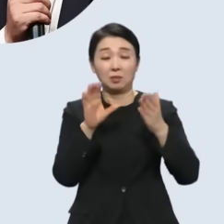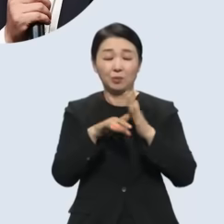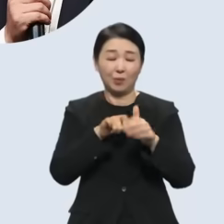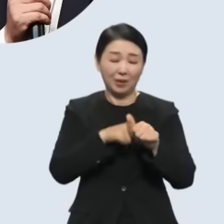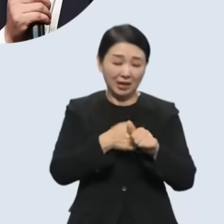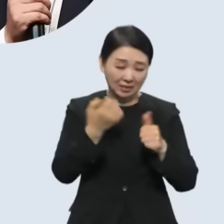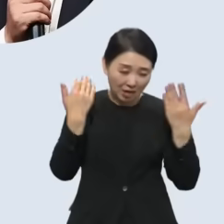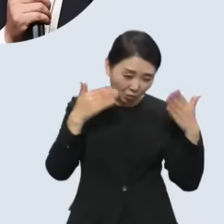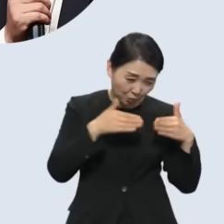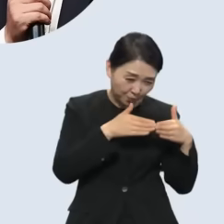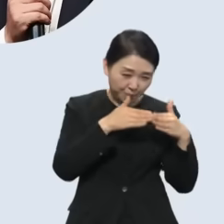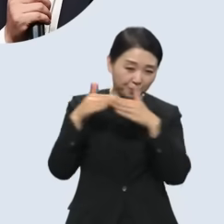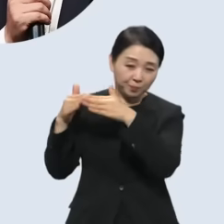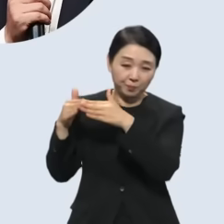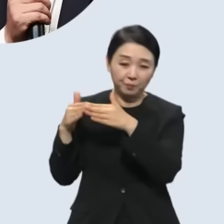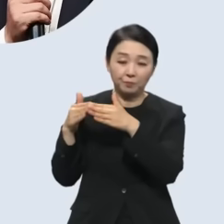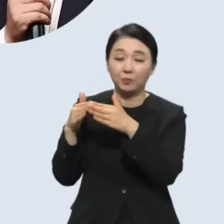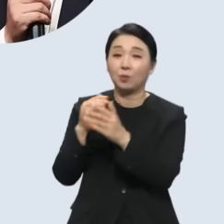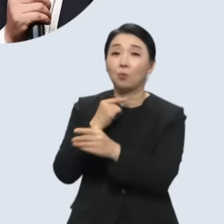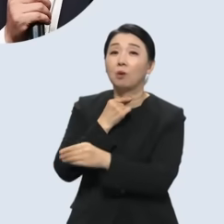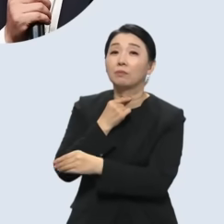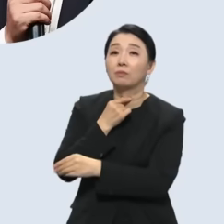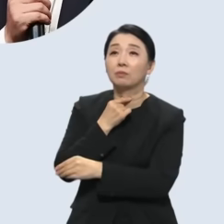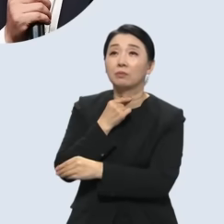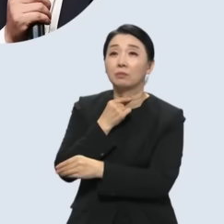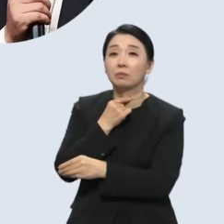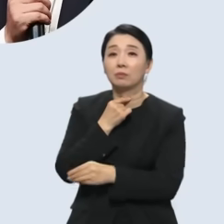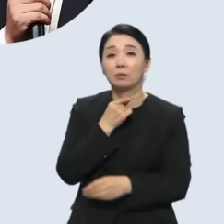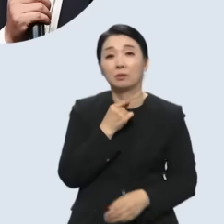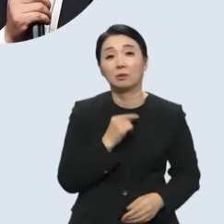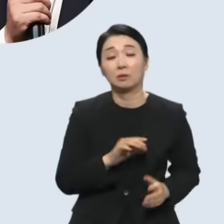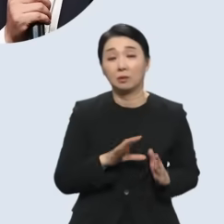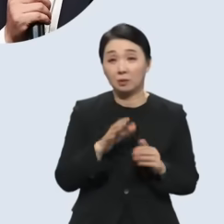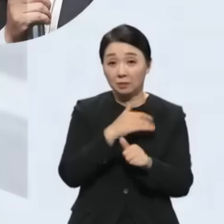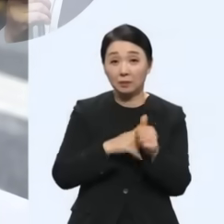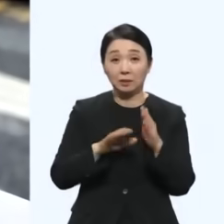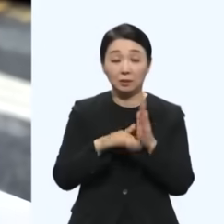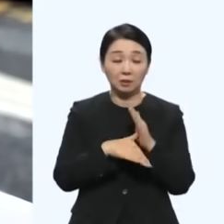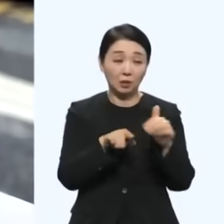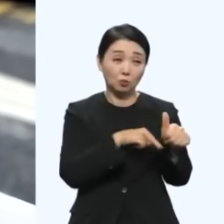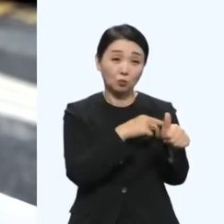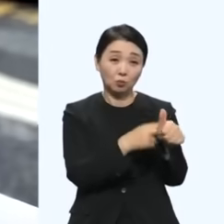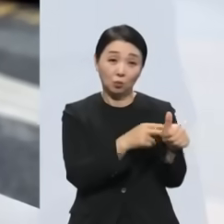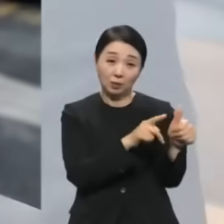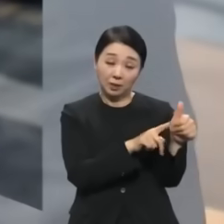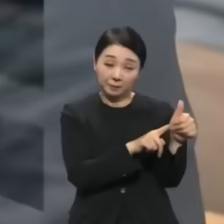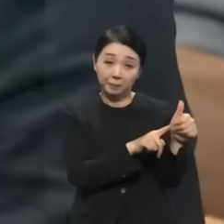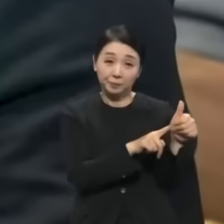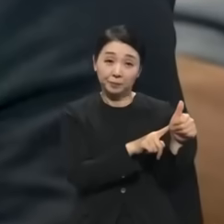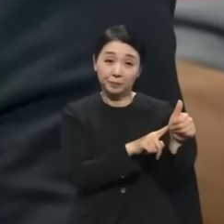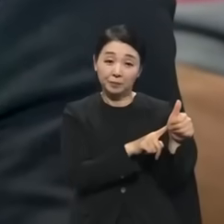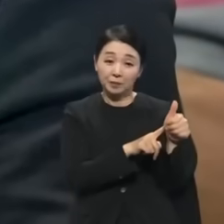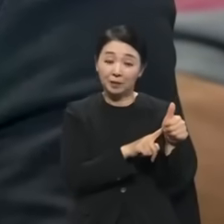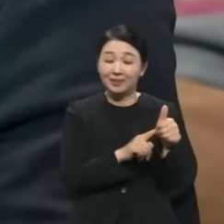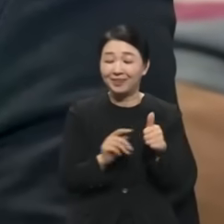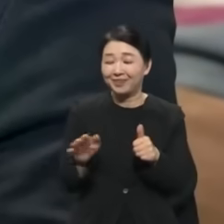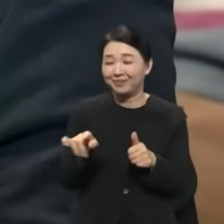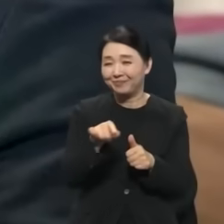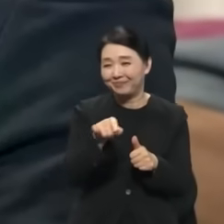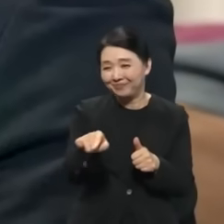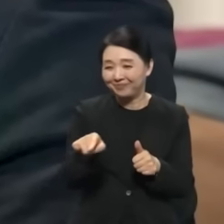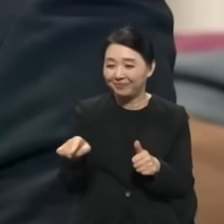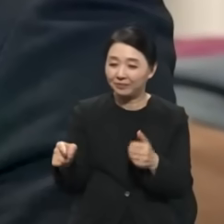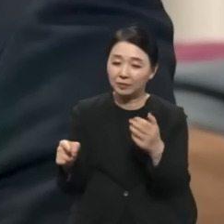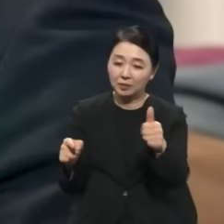강제전학을 이제 요구한 상황이었는데 이런 상황에서 이제 특수교사 a씨가이 부분을 중재하는 상황이었고요